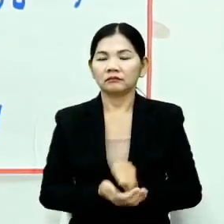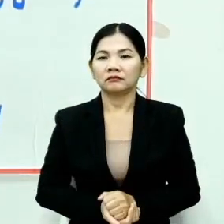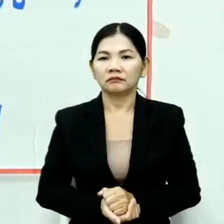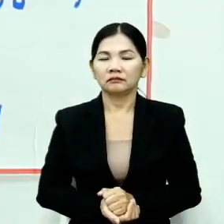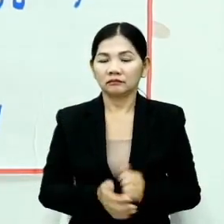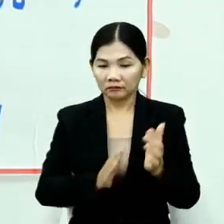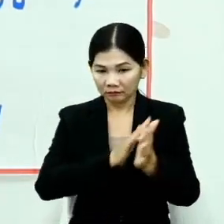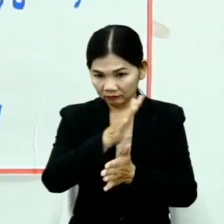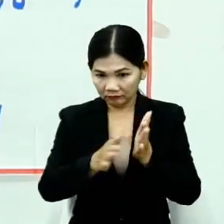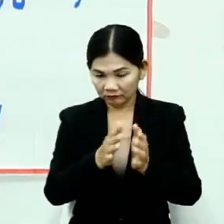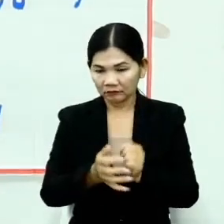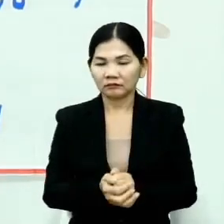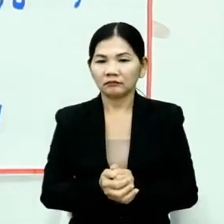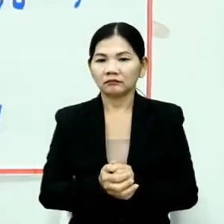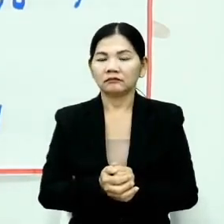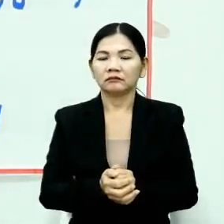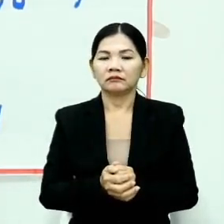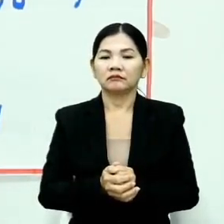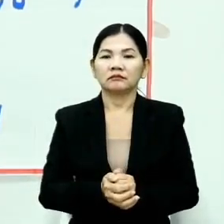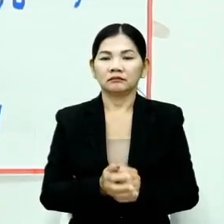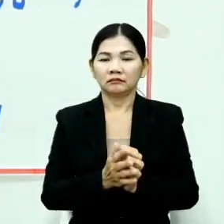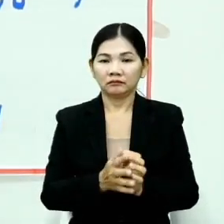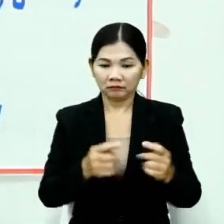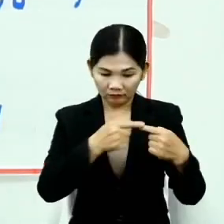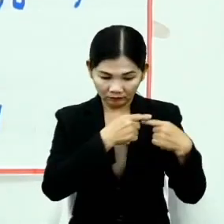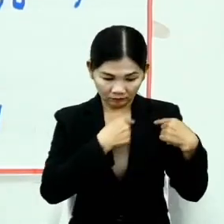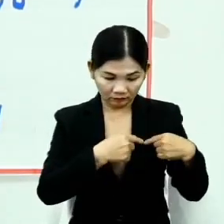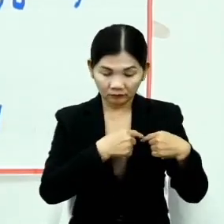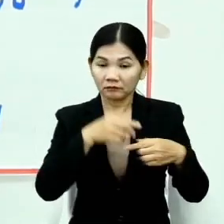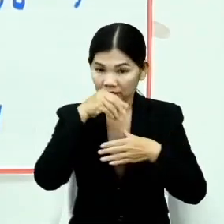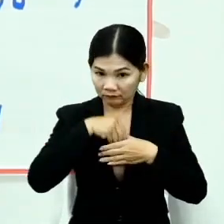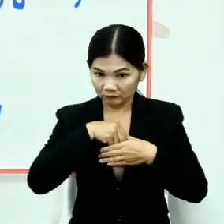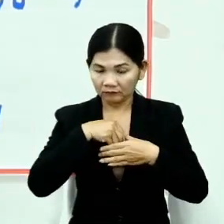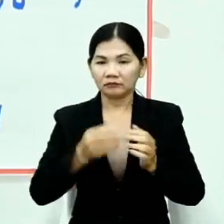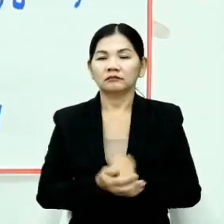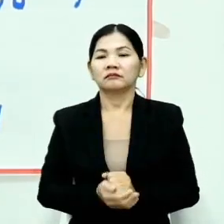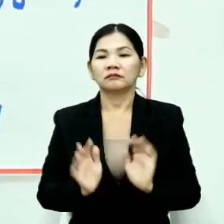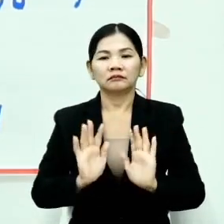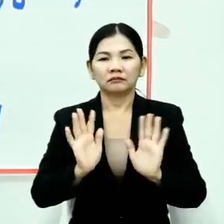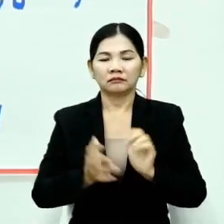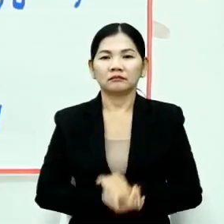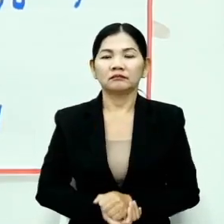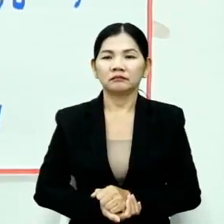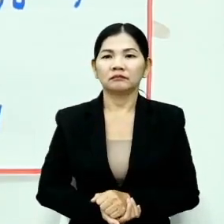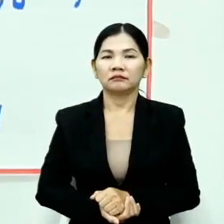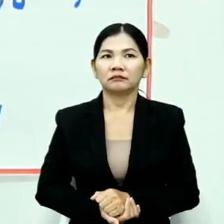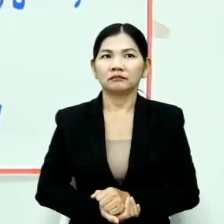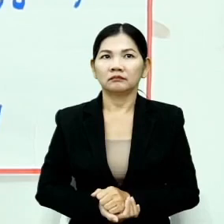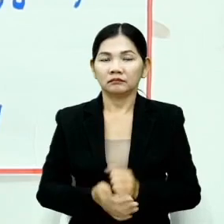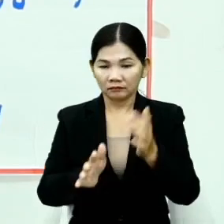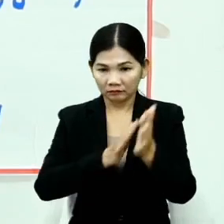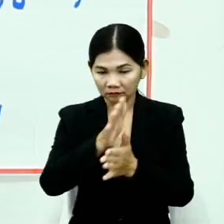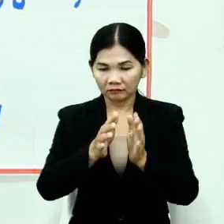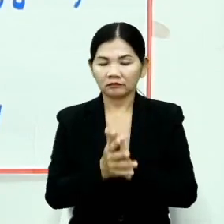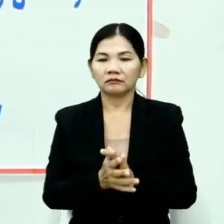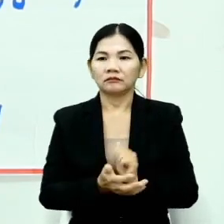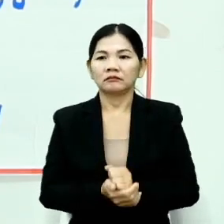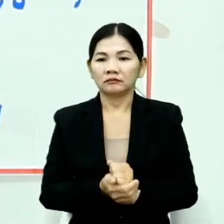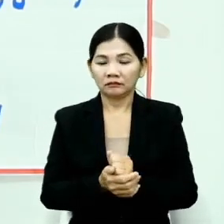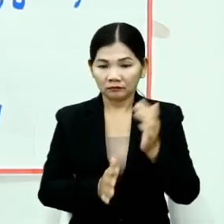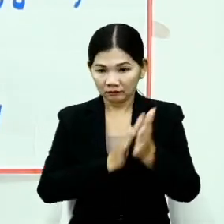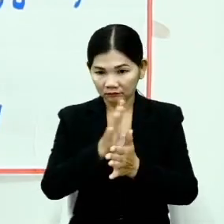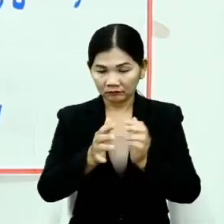ăn hai con ăn được nóng chặt cứ ăn được nóng khốt cứ ăn ói lư sầm lấy mặt cài thế nát pi đại con ăn lư sầm lấy pi nè cừu ăn